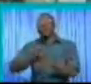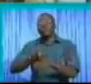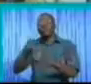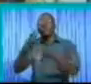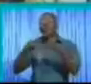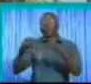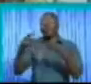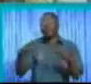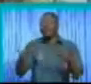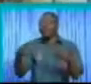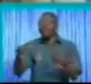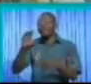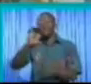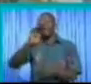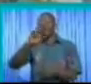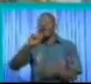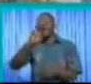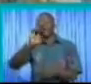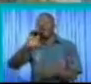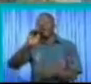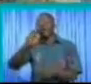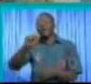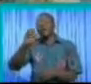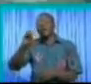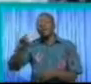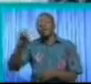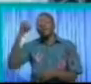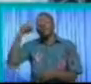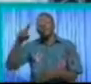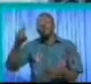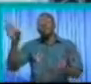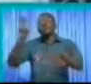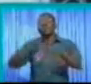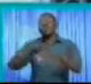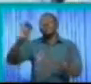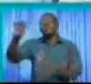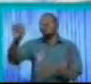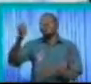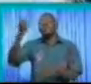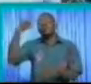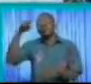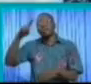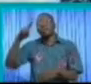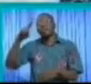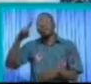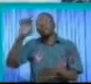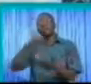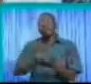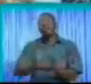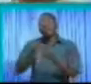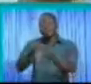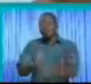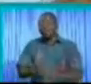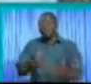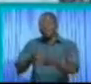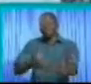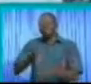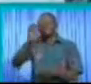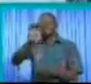cacao. Alors nous avons voulu mettre l'accent sur la cacao culture en Côte